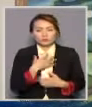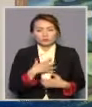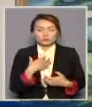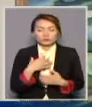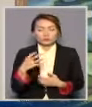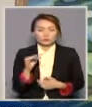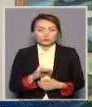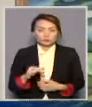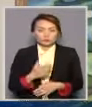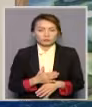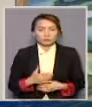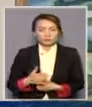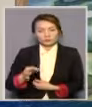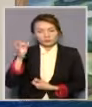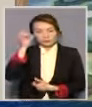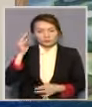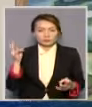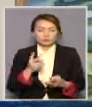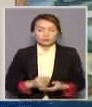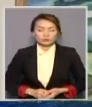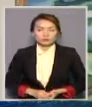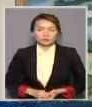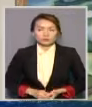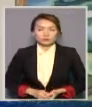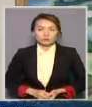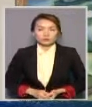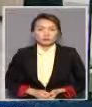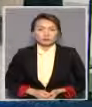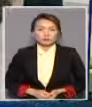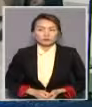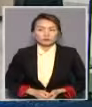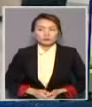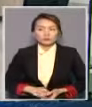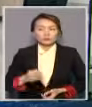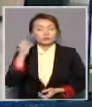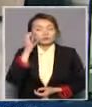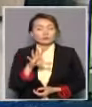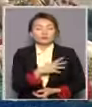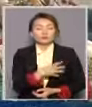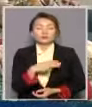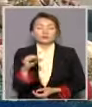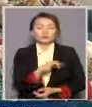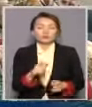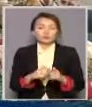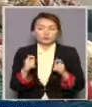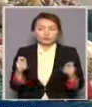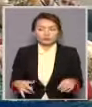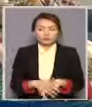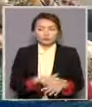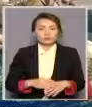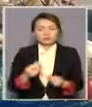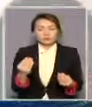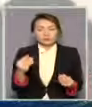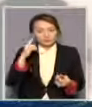зор. Сондықтан да біздің еске алуымыз бұл даңғылық. Ұрпақ санасына өткен дәуір тарихын жаңғырту, халық